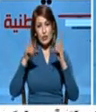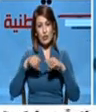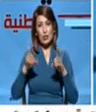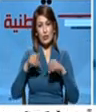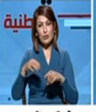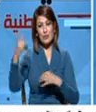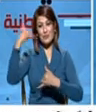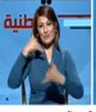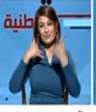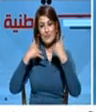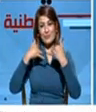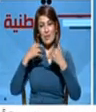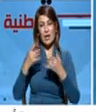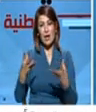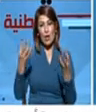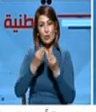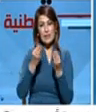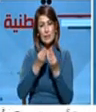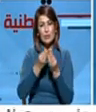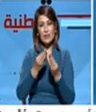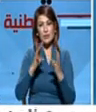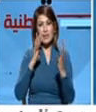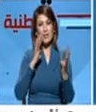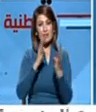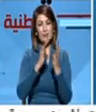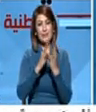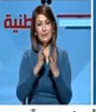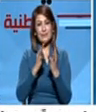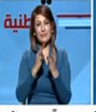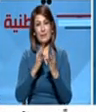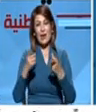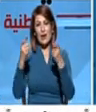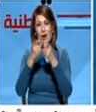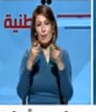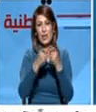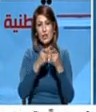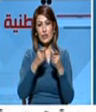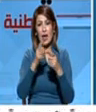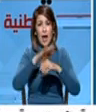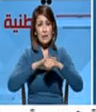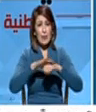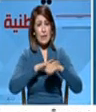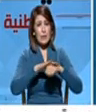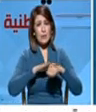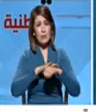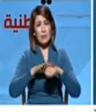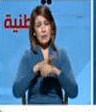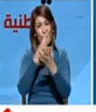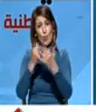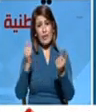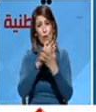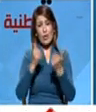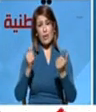المستوى ال اه الداخل ال ال يعني هي مجموعه من الاسباب اللي بتخلي معناها